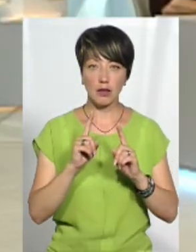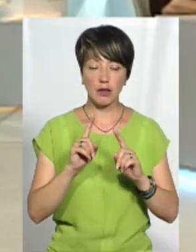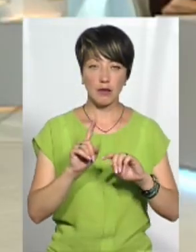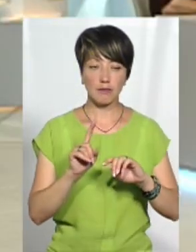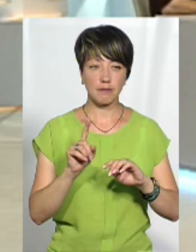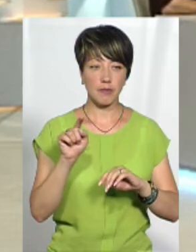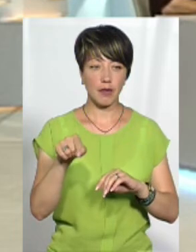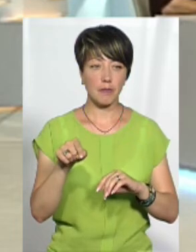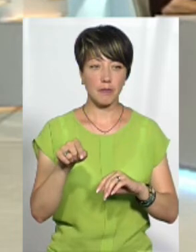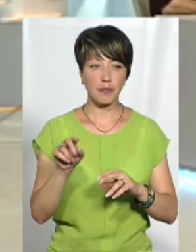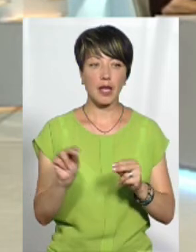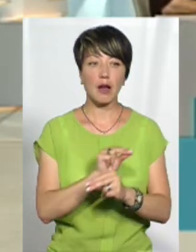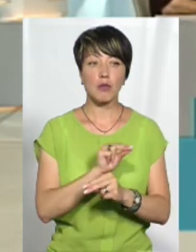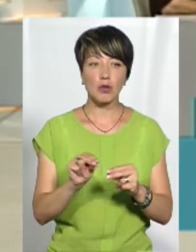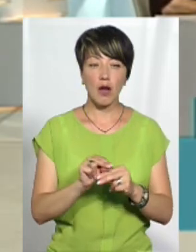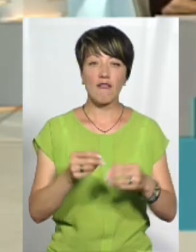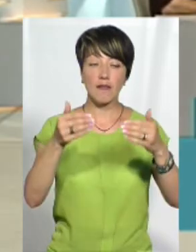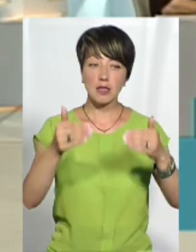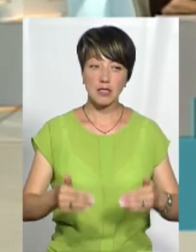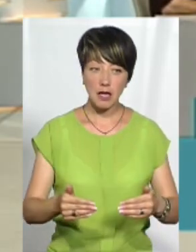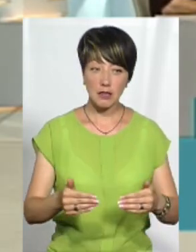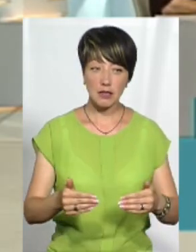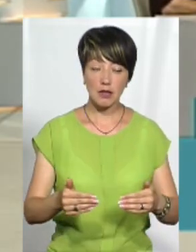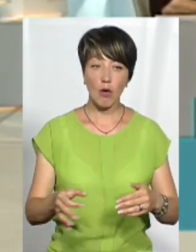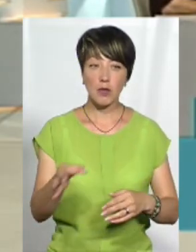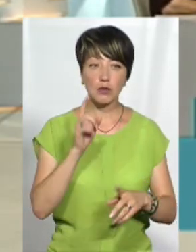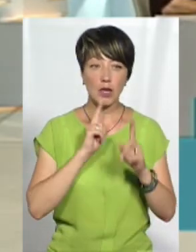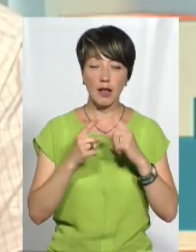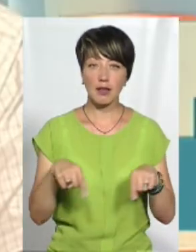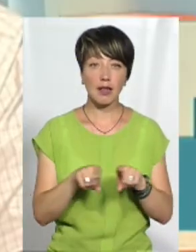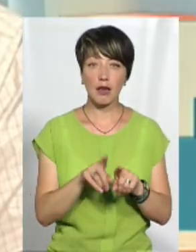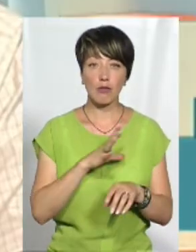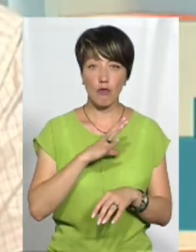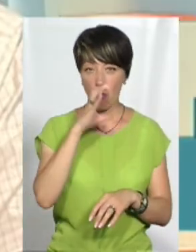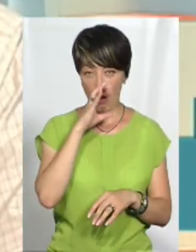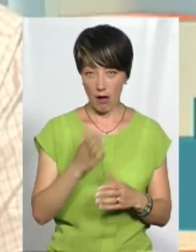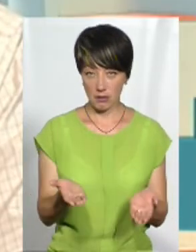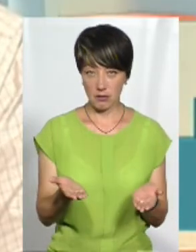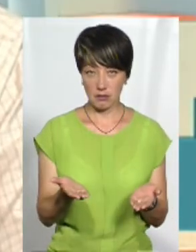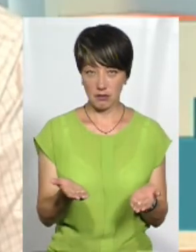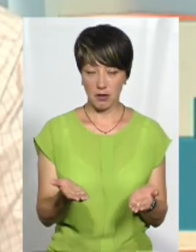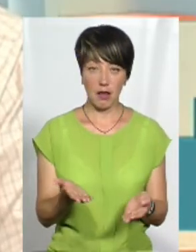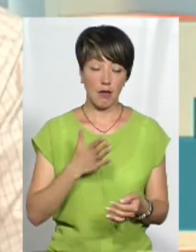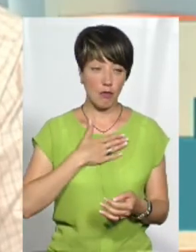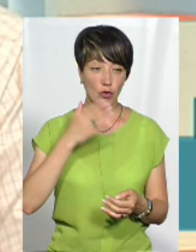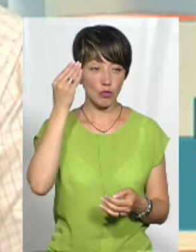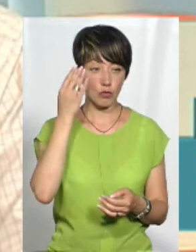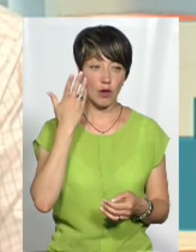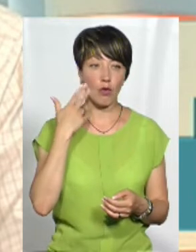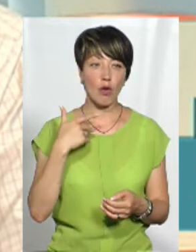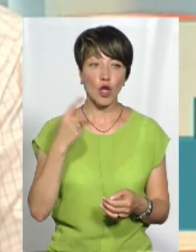врештовані, фасад ремонтується. Фасад, між іншим, обласної ради не такий вже був і поганий. Як на мене, то